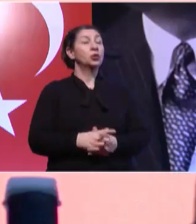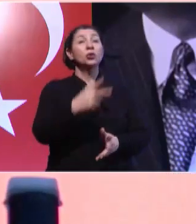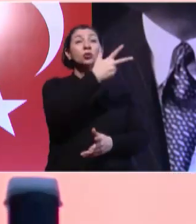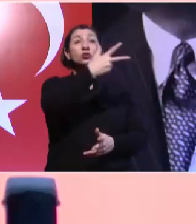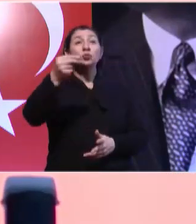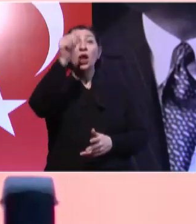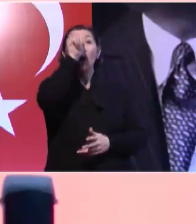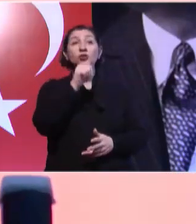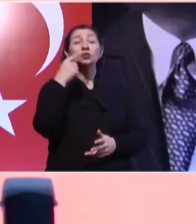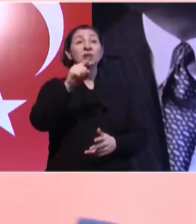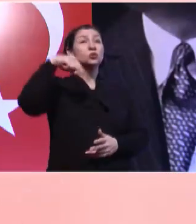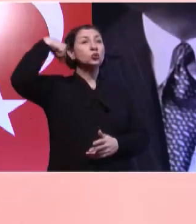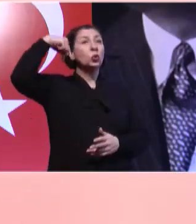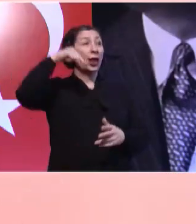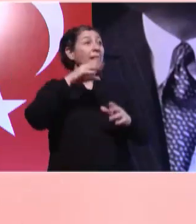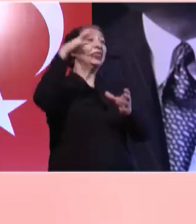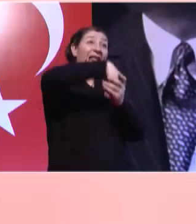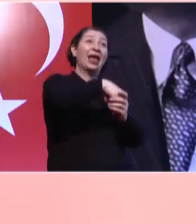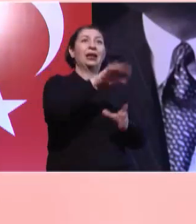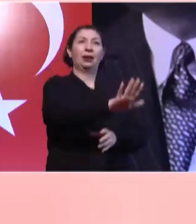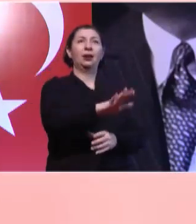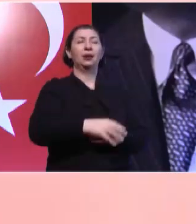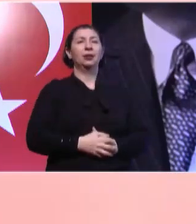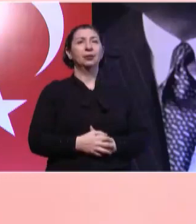3 milyon 600 bin Suriyeli ile birlikte.